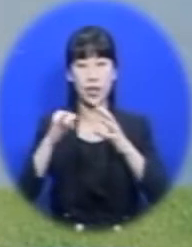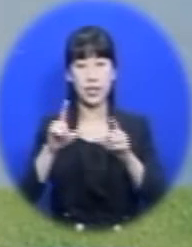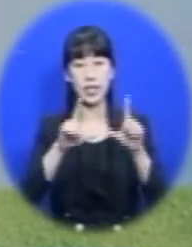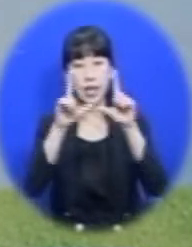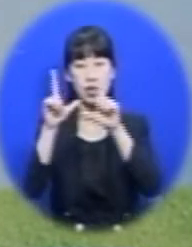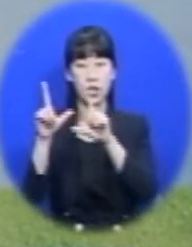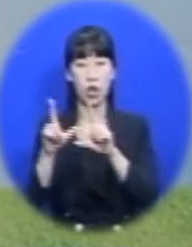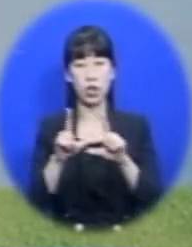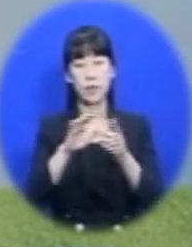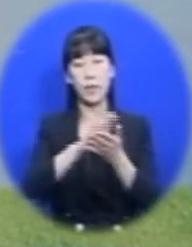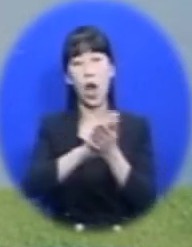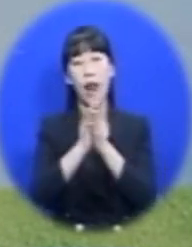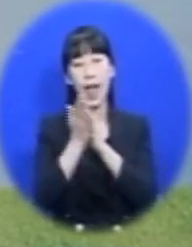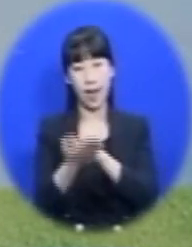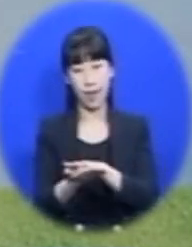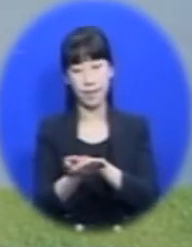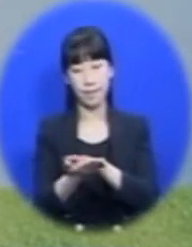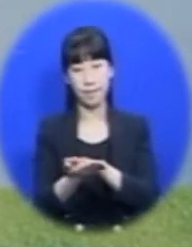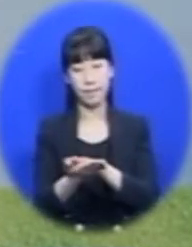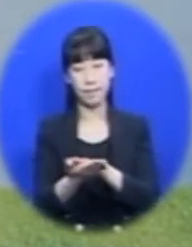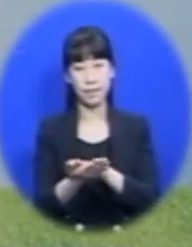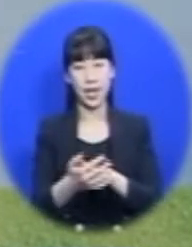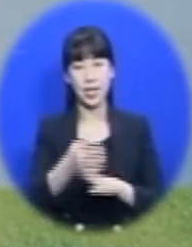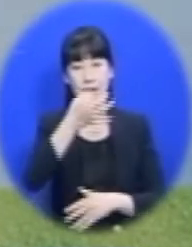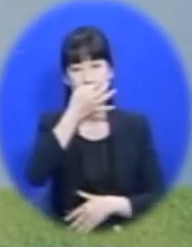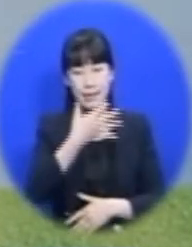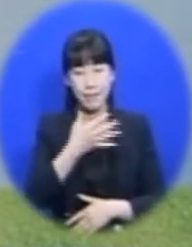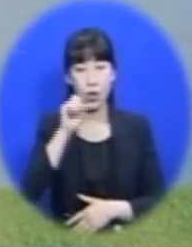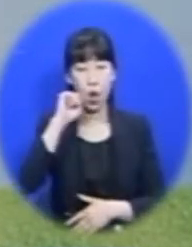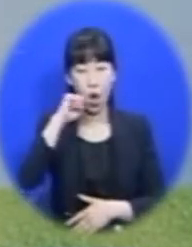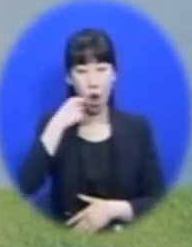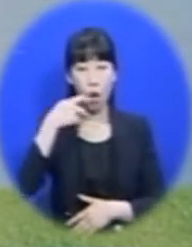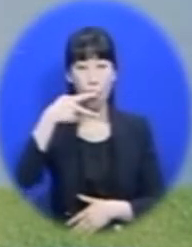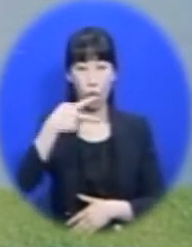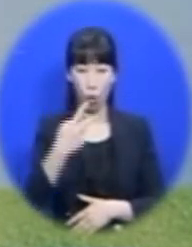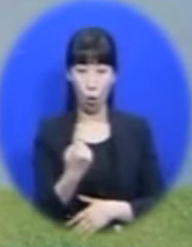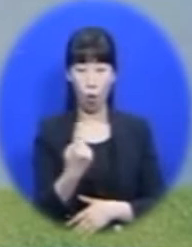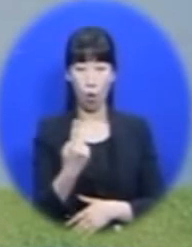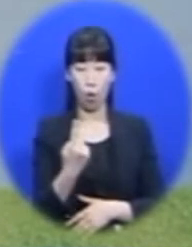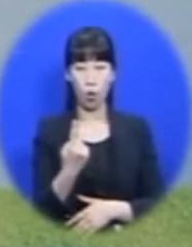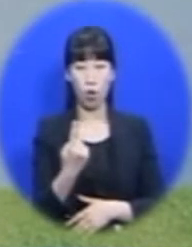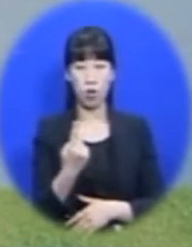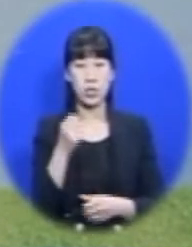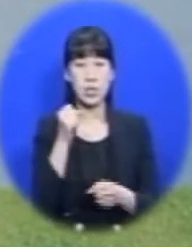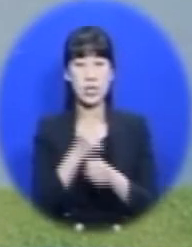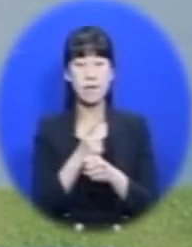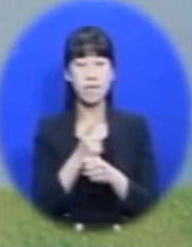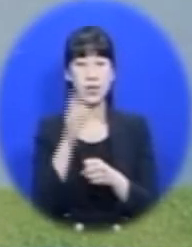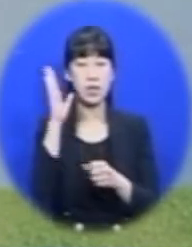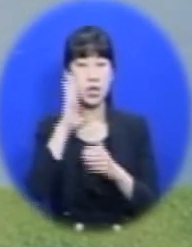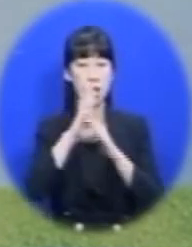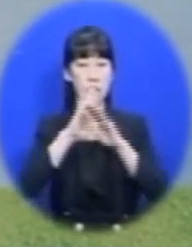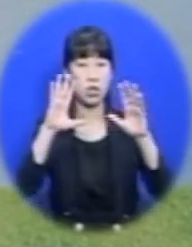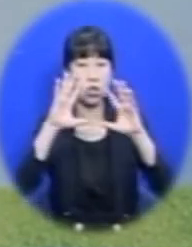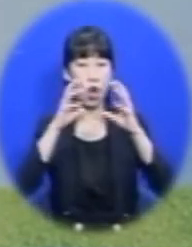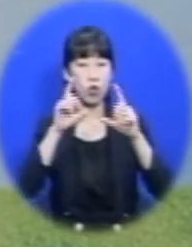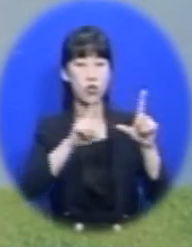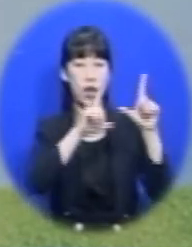차원이 달라집니다. 아무리 힘들고 어렵다 하더라도 이미 여기서 천국의 삶을 살기 시작하는